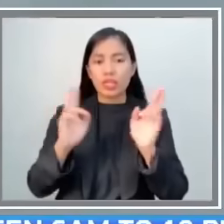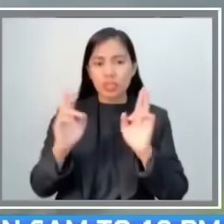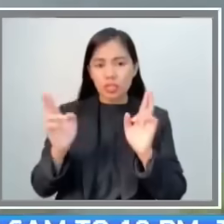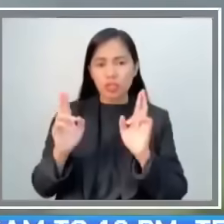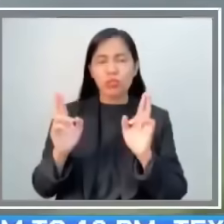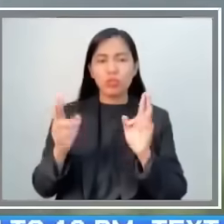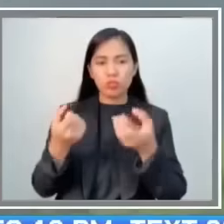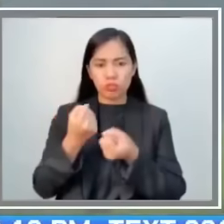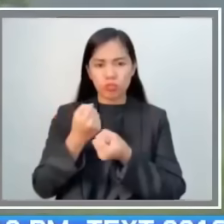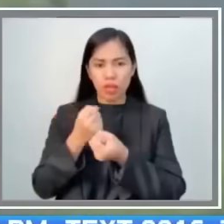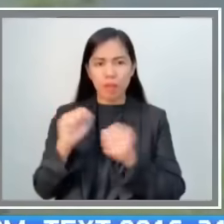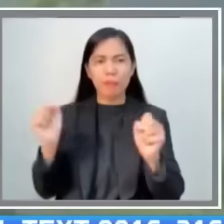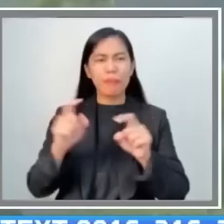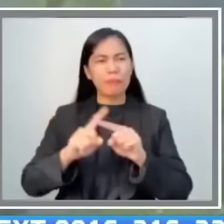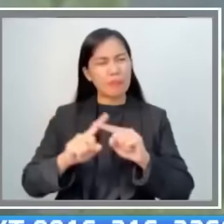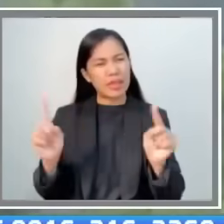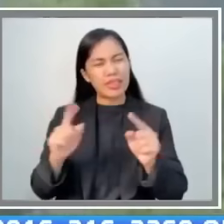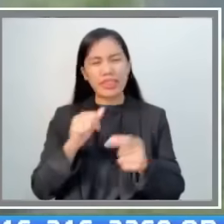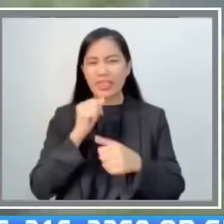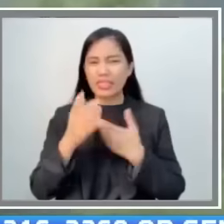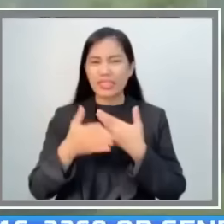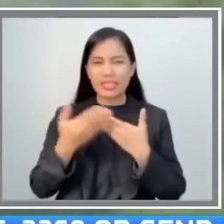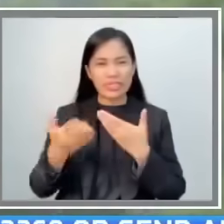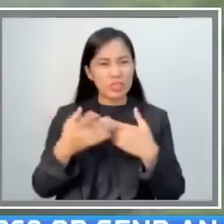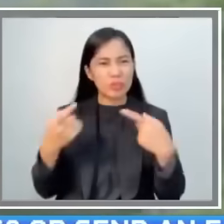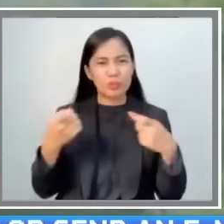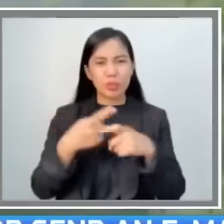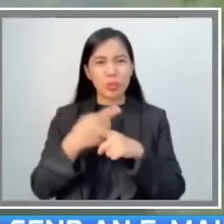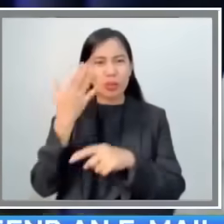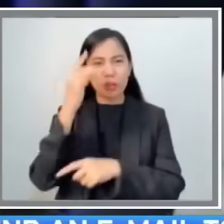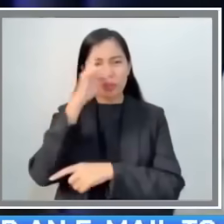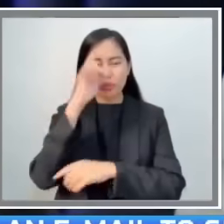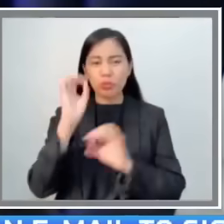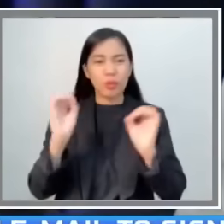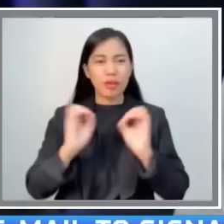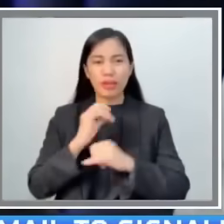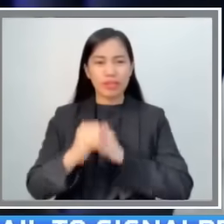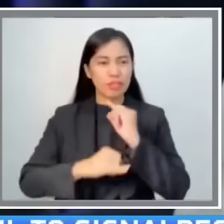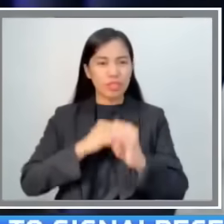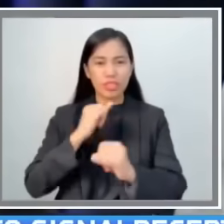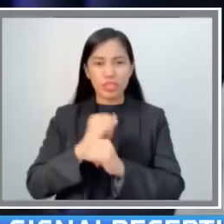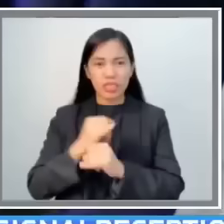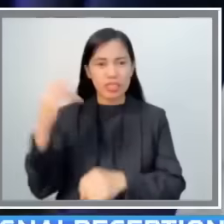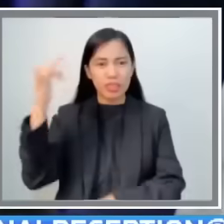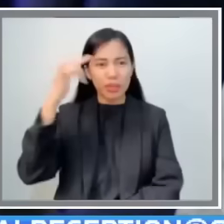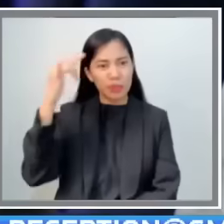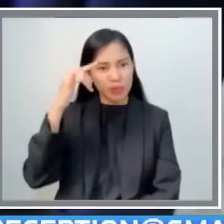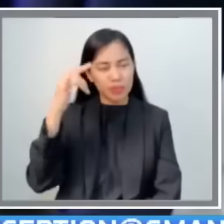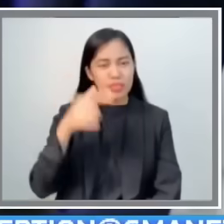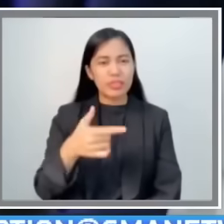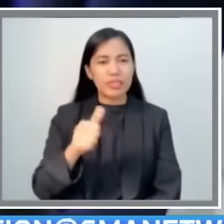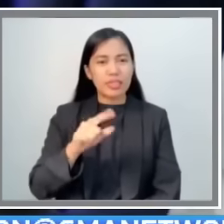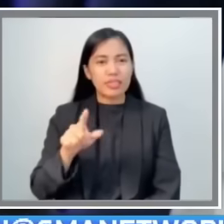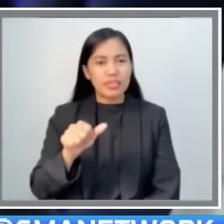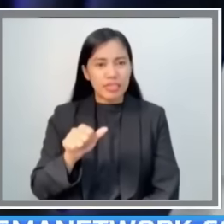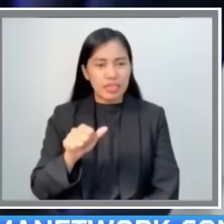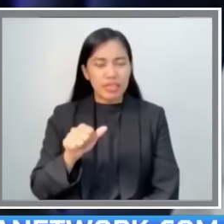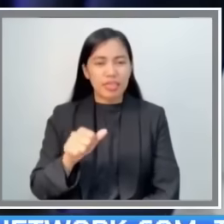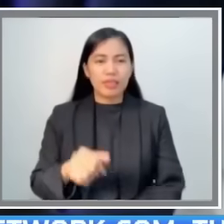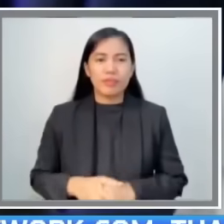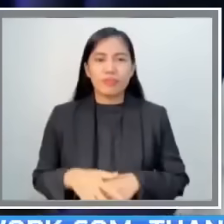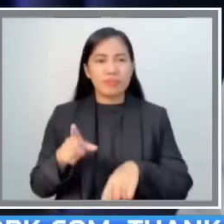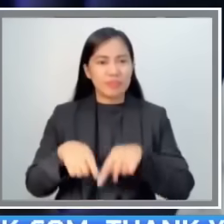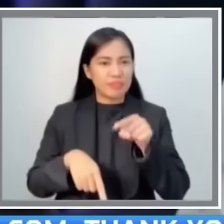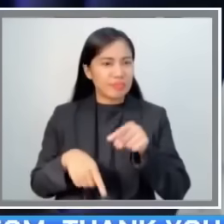It's complicated by the fact there's no international airport in Gaza, no? There's none. You can't even leave by the sea because also the